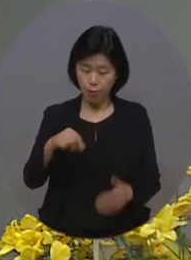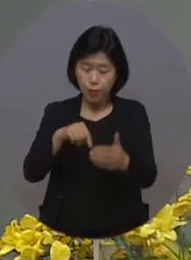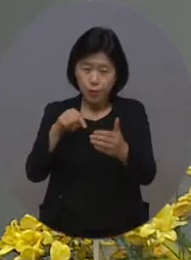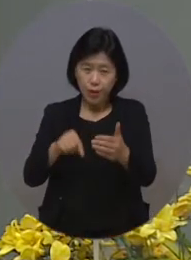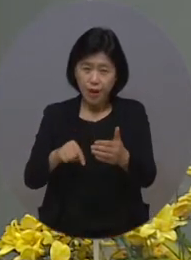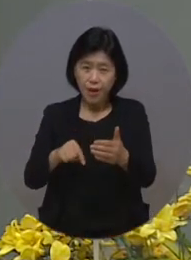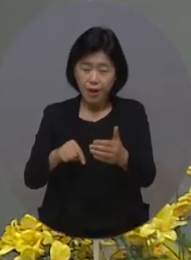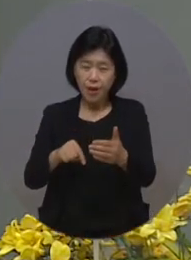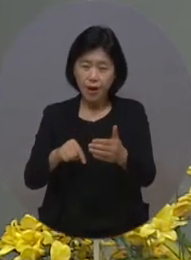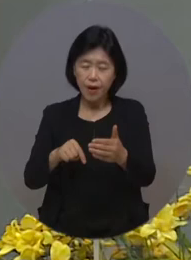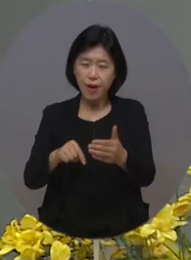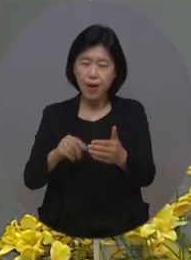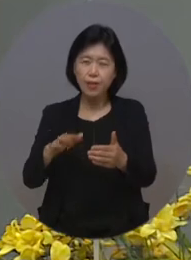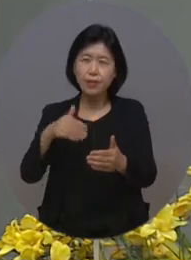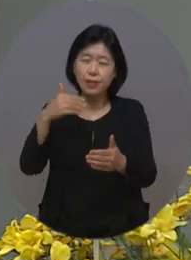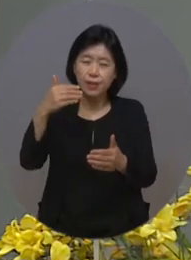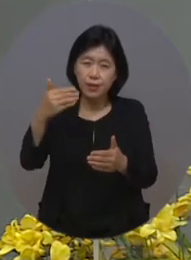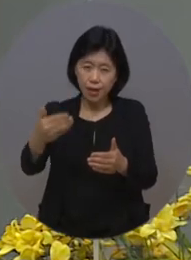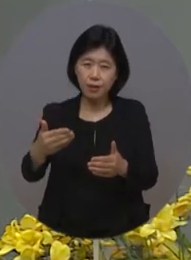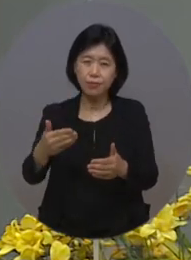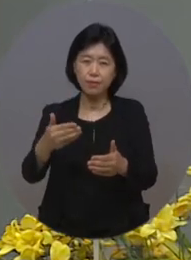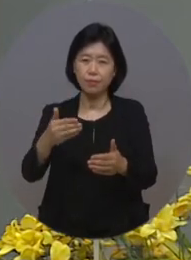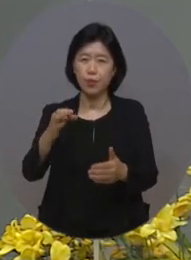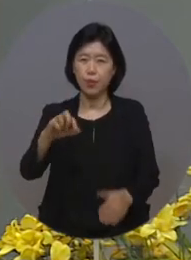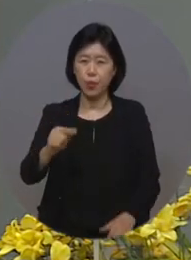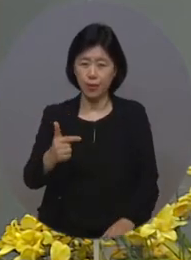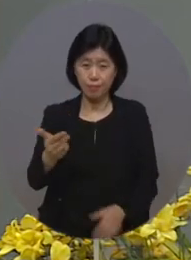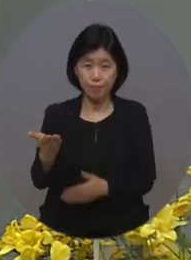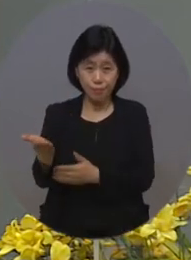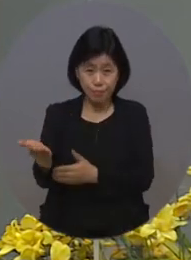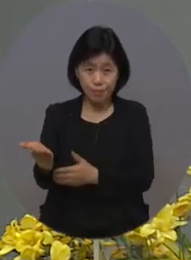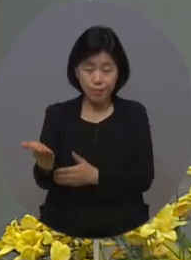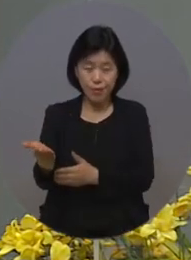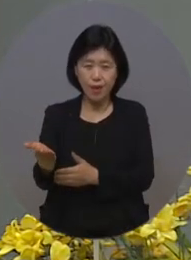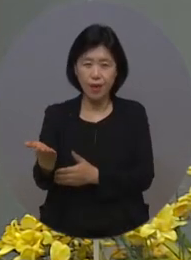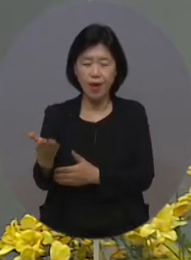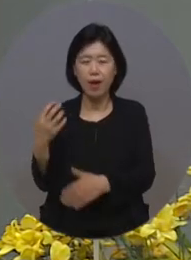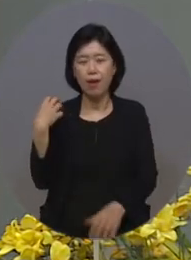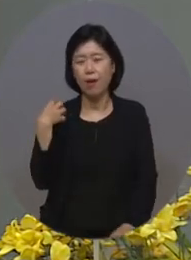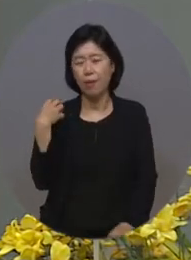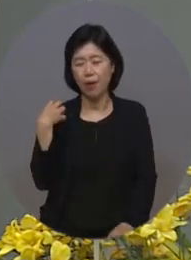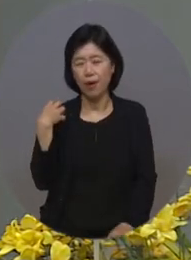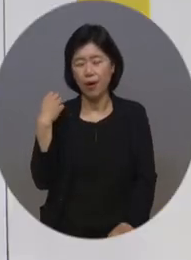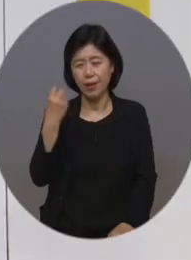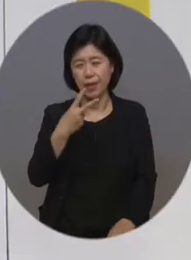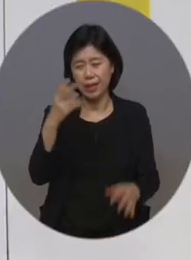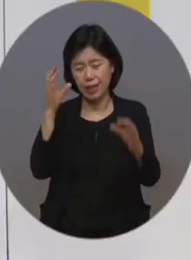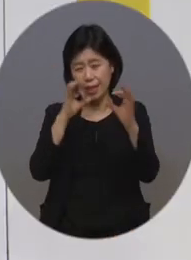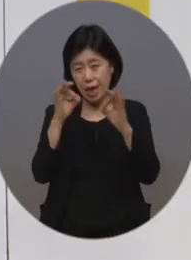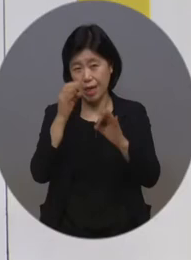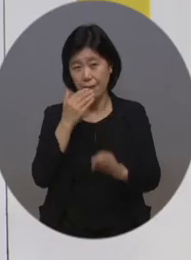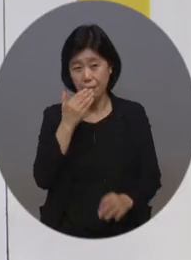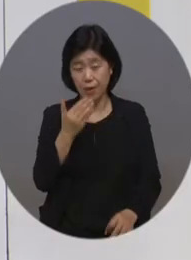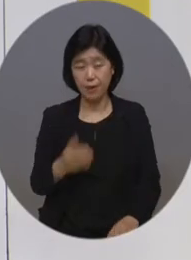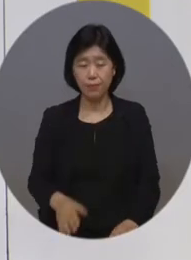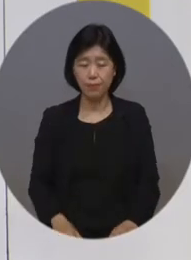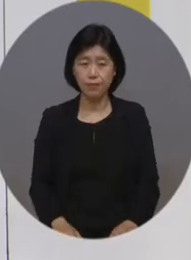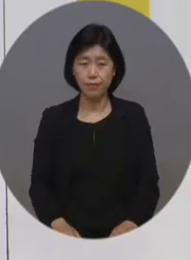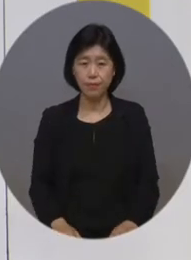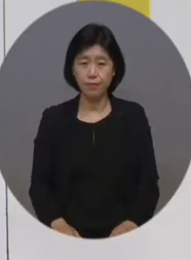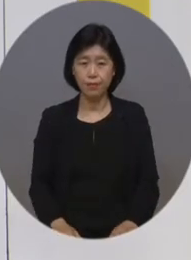자 님 의 역할이 있었지 않나 이런 생각도 가져 오네요 예 그 3선 쯤 하고 나니까 예 자꾸 거기에 그